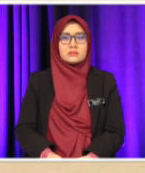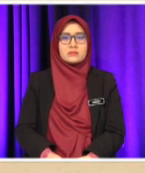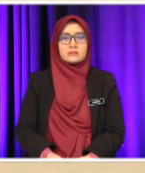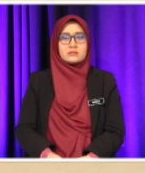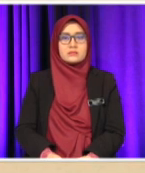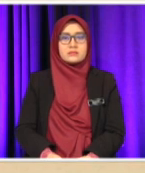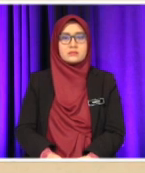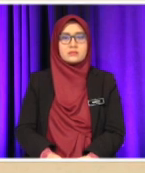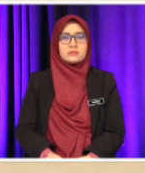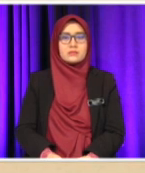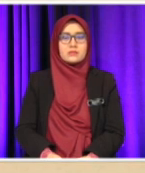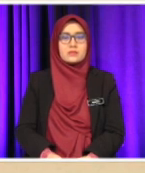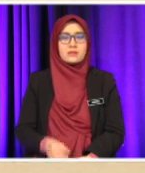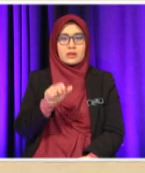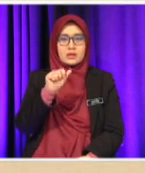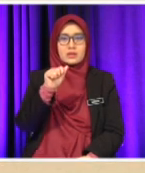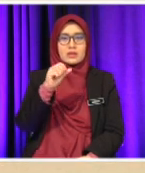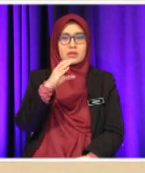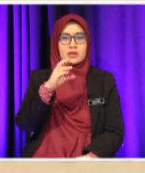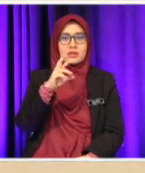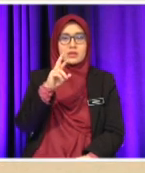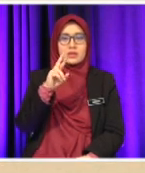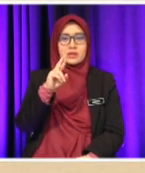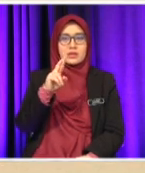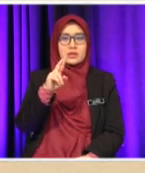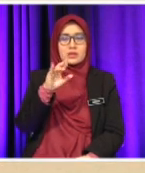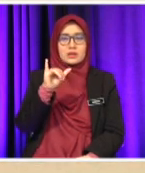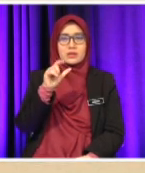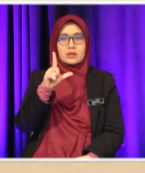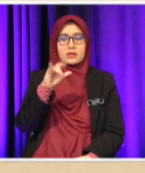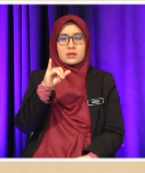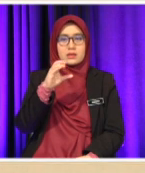dia punya jenis bahan buatan